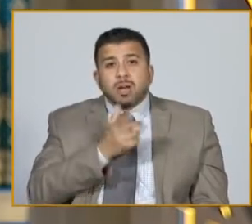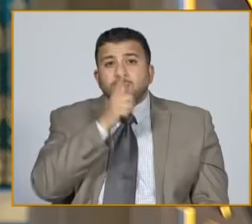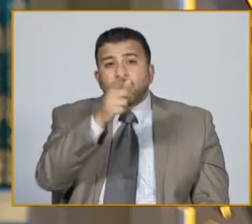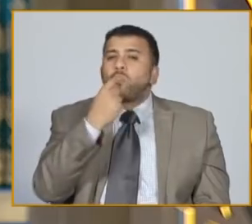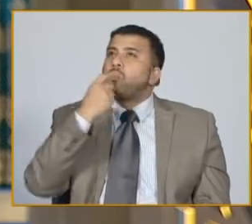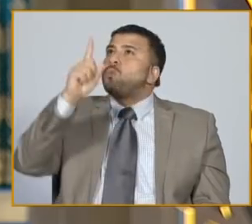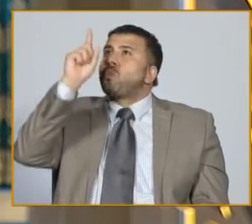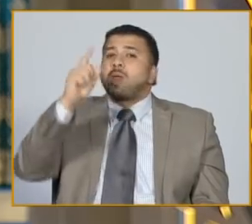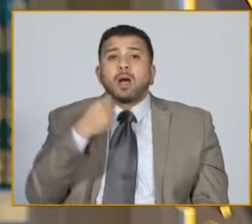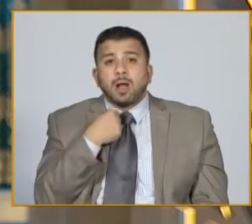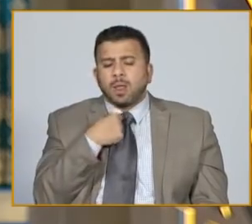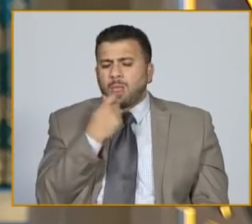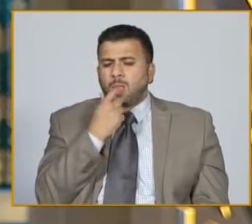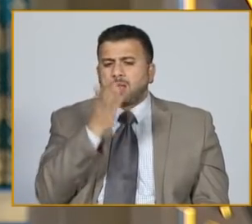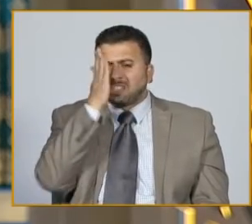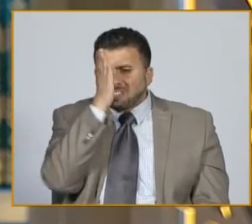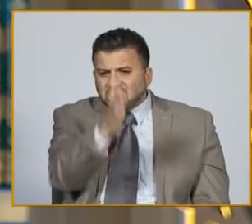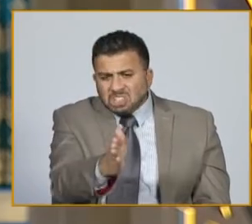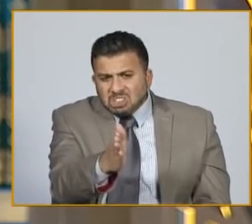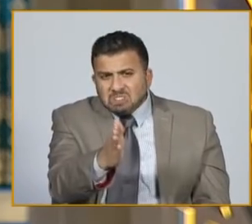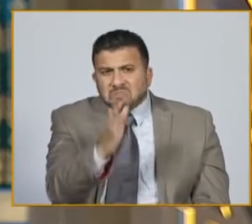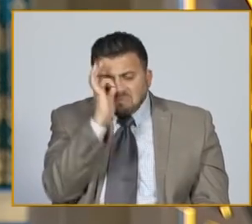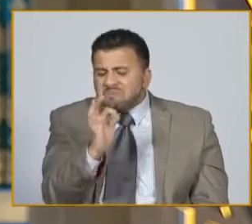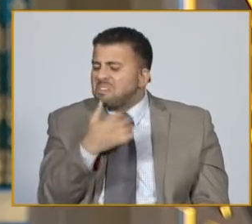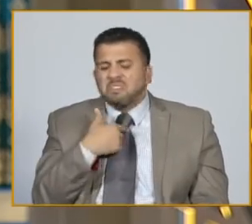اللي ينجيك والكذب هو الذي يرديك أبدا.